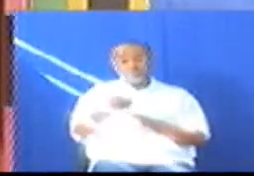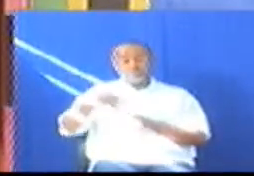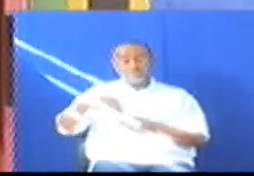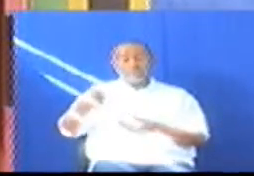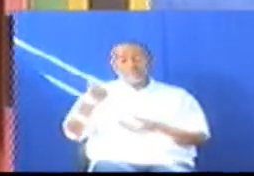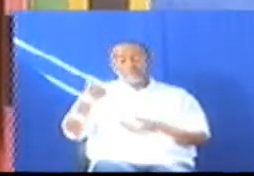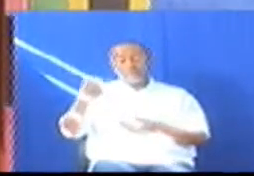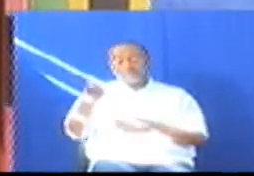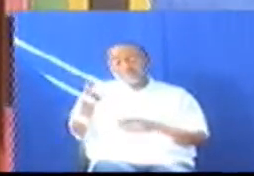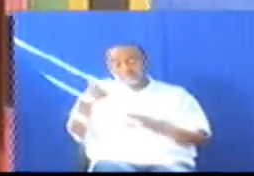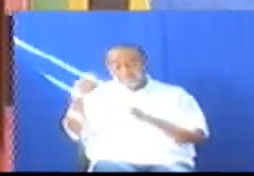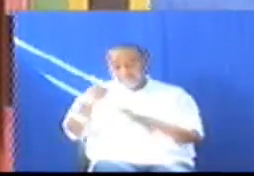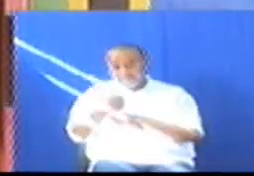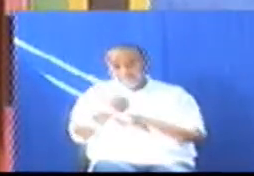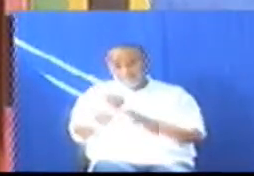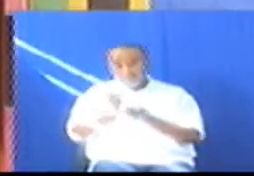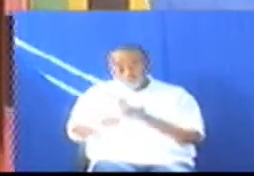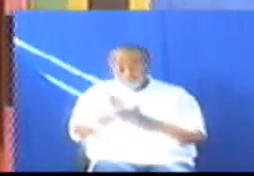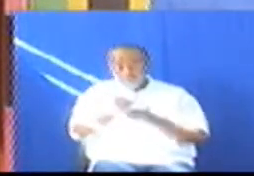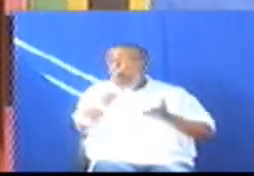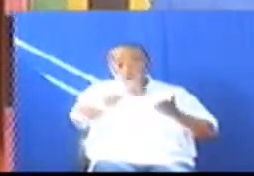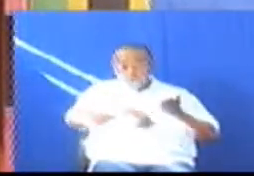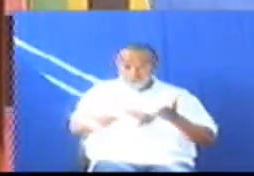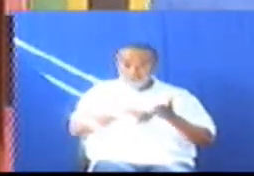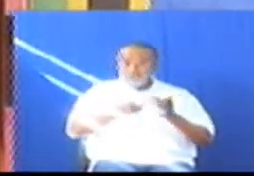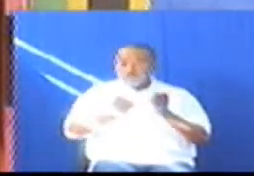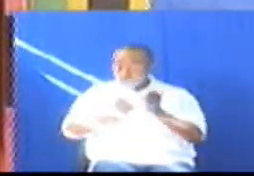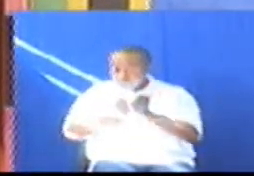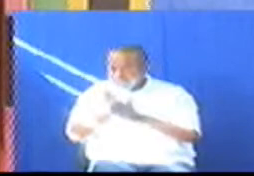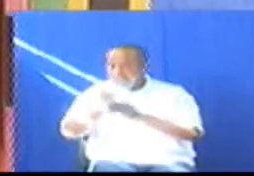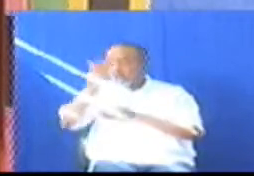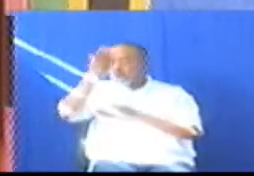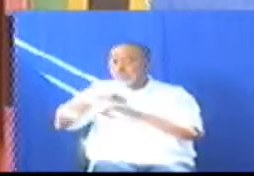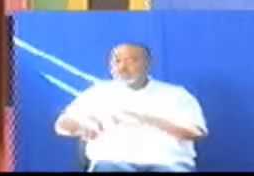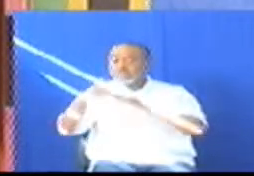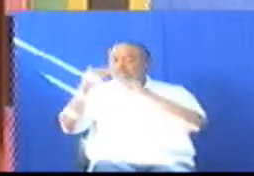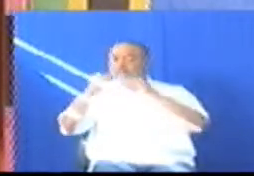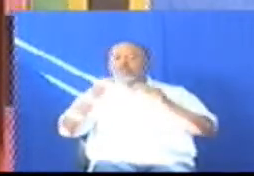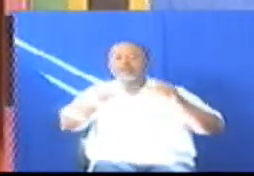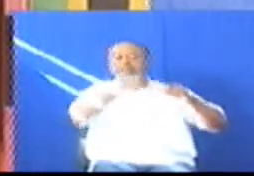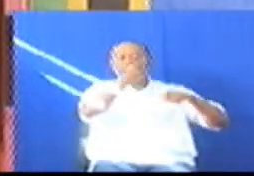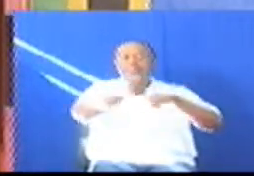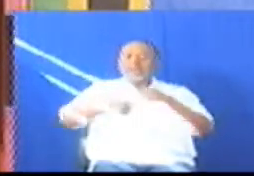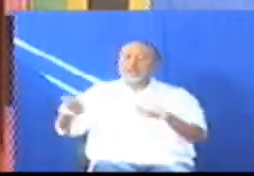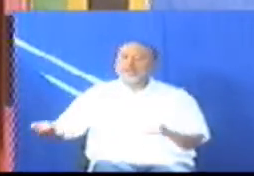ipate kipato through property tax na through mauzo ya nyumba. Sasa leo